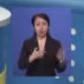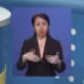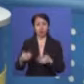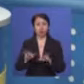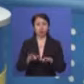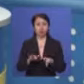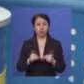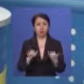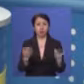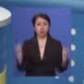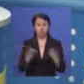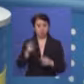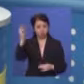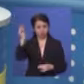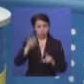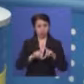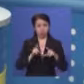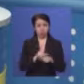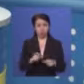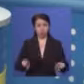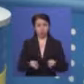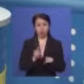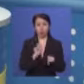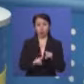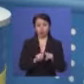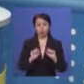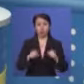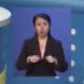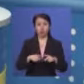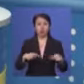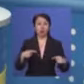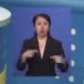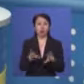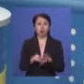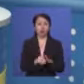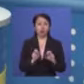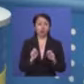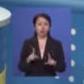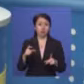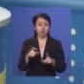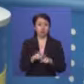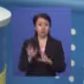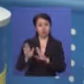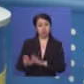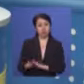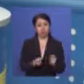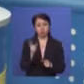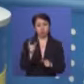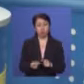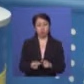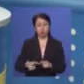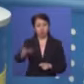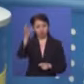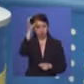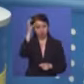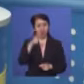распределение компьютеров для нуждающихся школьников. Такой контроль поможет исключить различные коррупционные риски. По словам заместителя руководителя